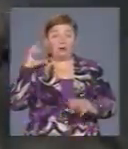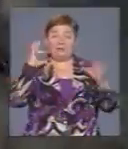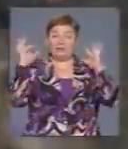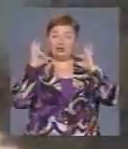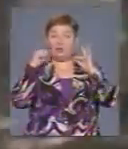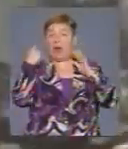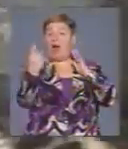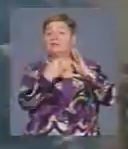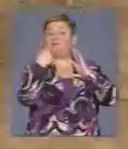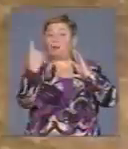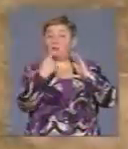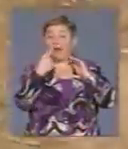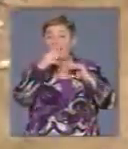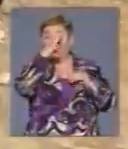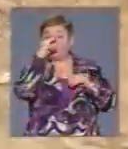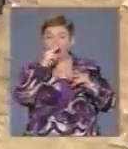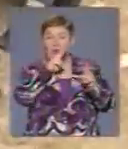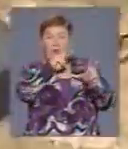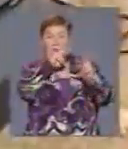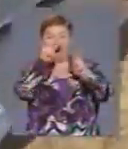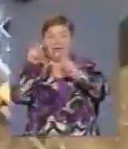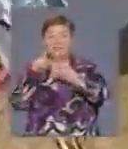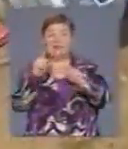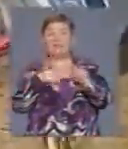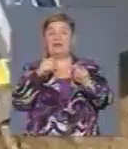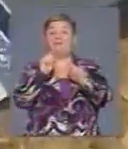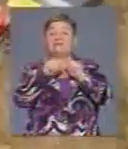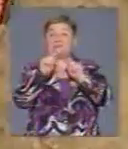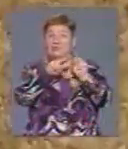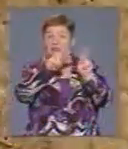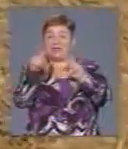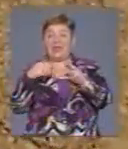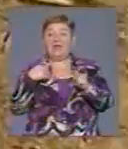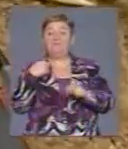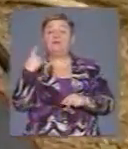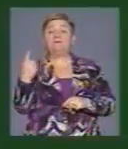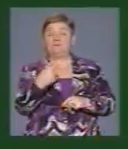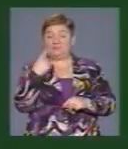За допомогою приладу нічного бачення вони відстежили напрямок руху безпілотника.